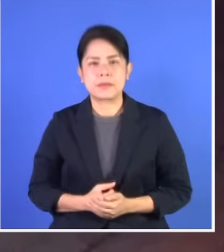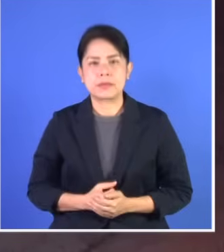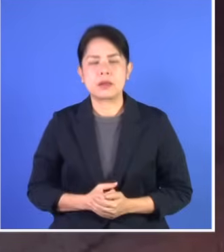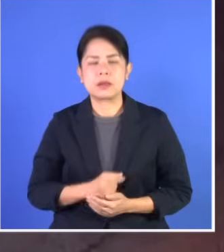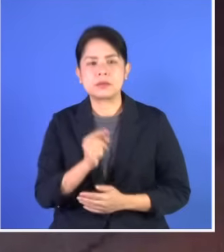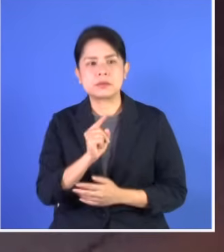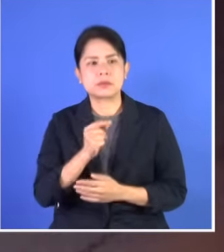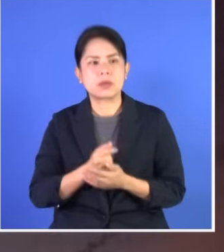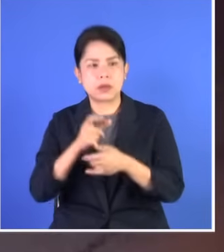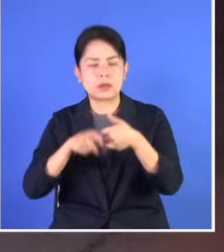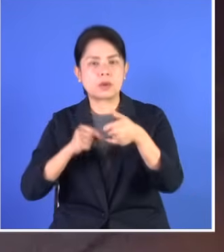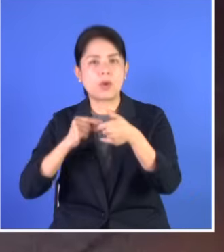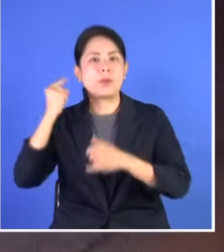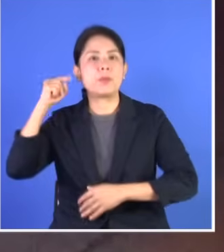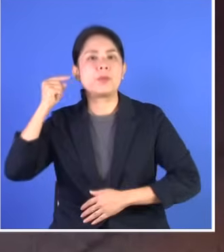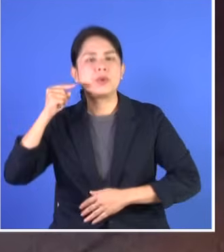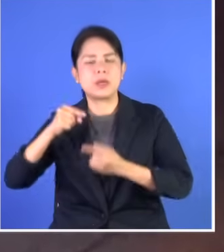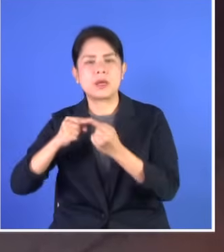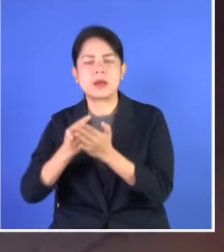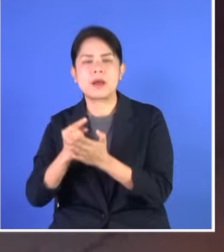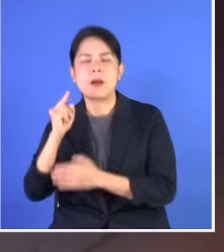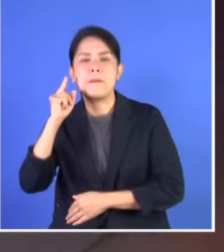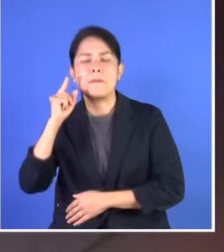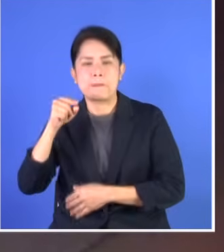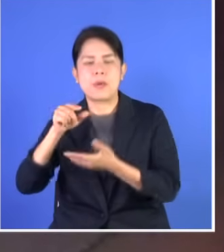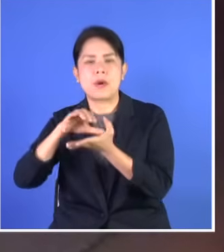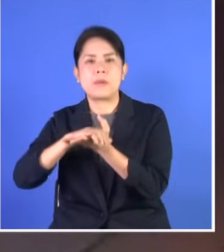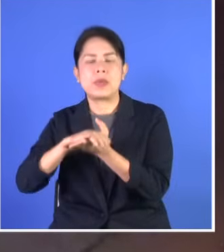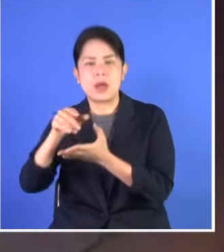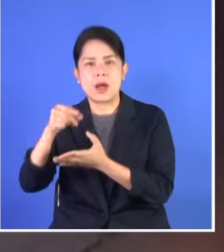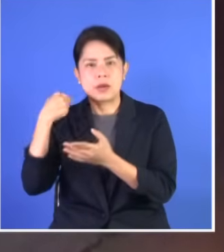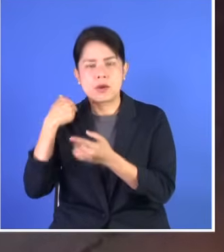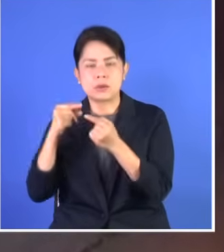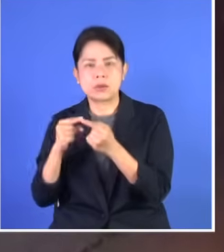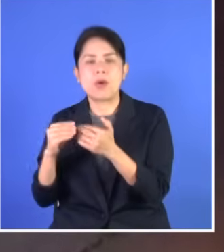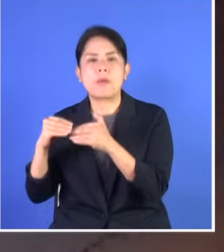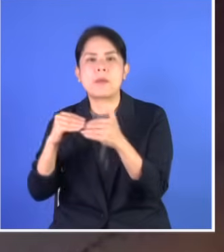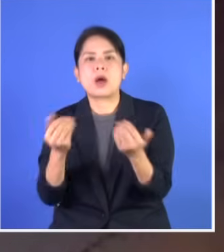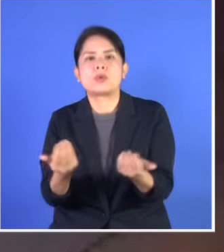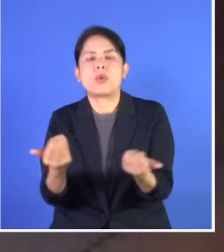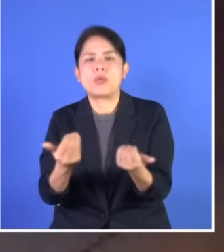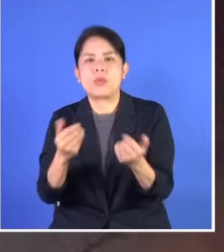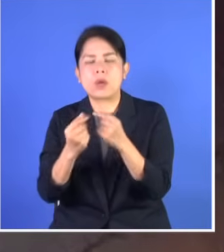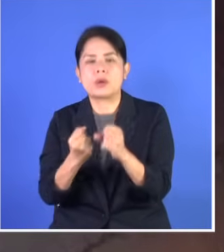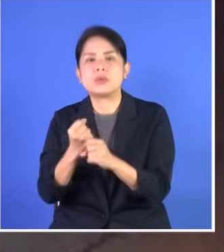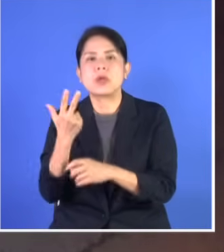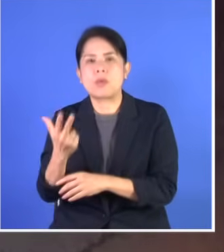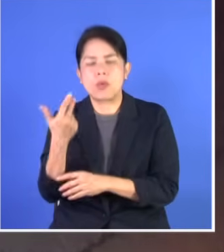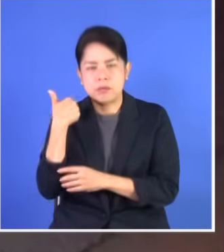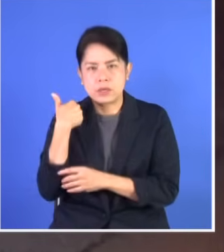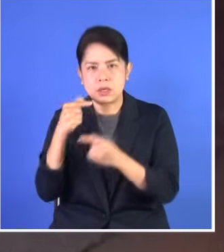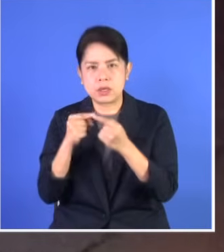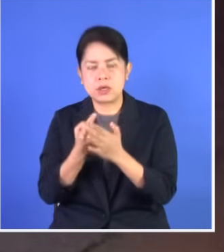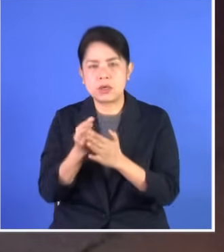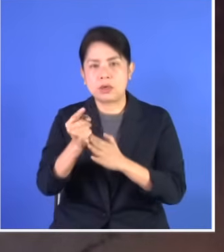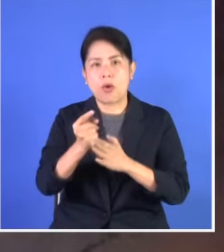ะที่ผู้เป็นแม่และก็ลูกคู่หนึ่งออกจากบ้านที่หมู่บ้านมิตรภาพซอยวัดกู้ปากเกร็ดจังหวัดนนทบุรีในช่วงเวลาประมาณสักตี